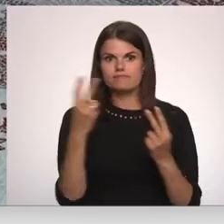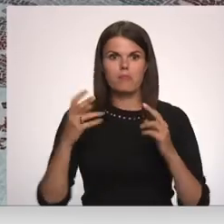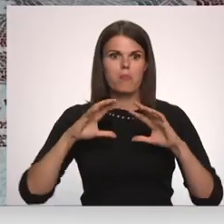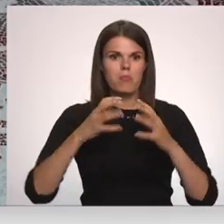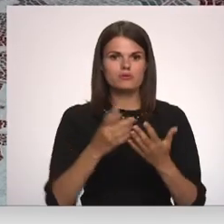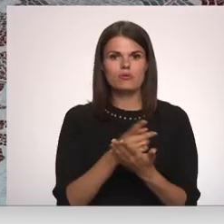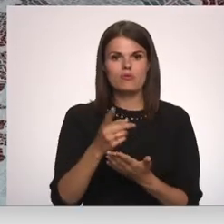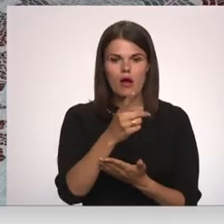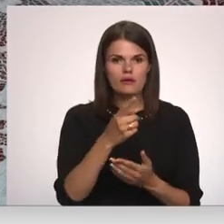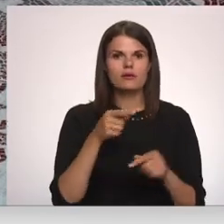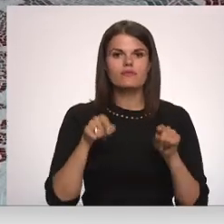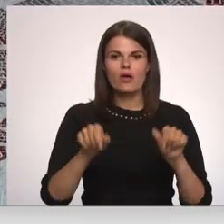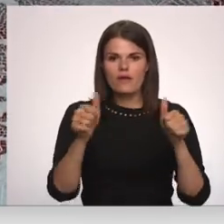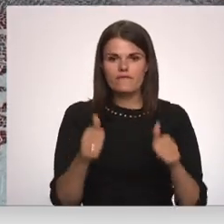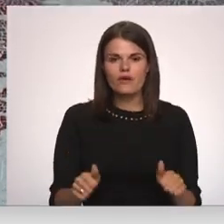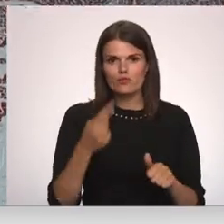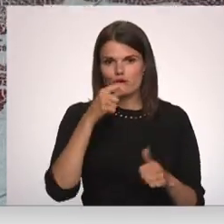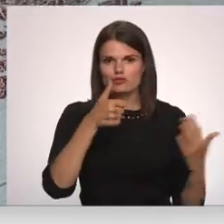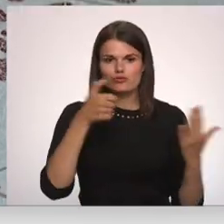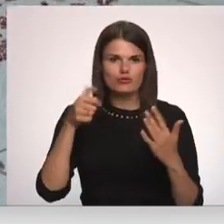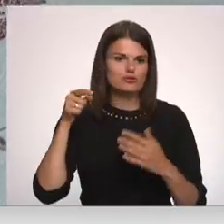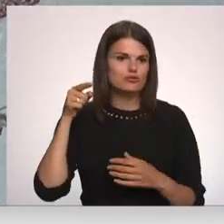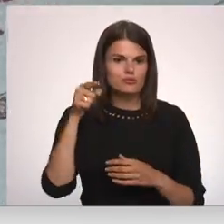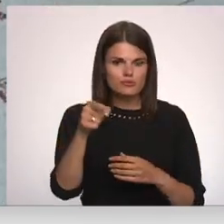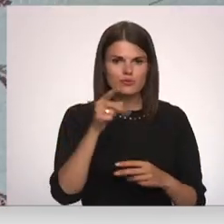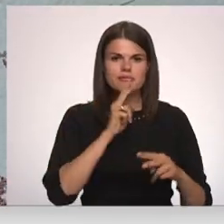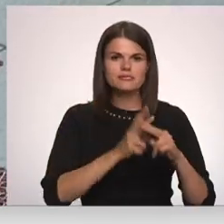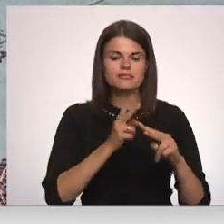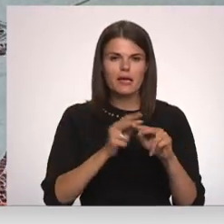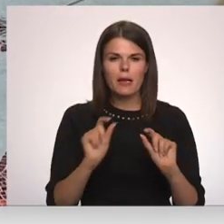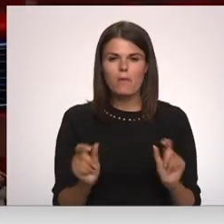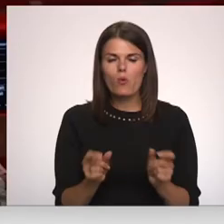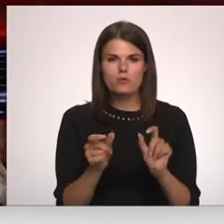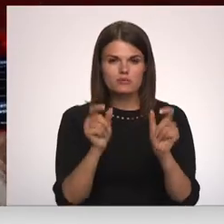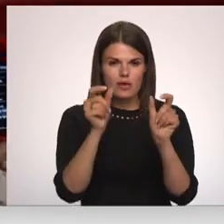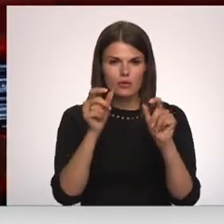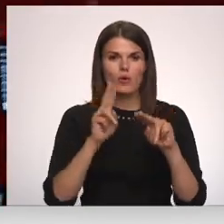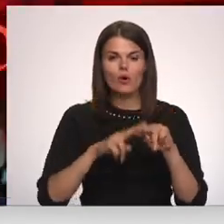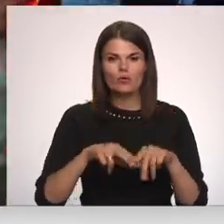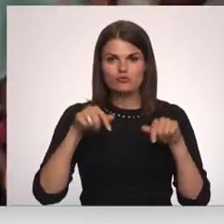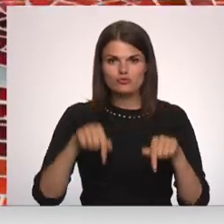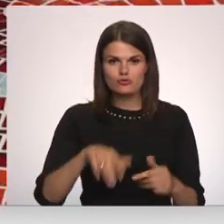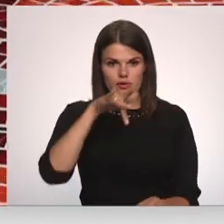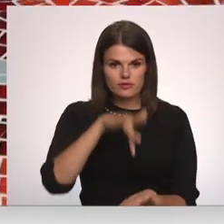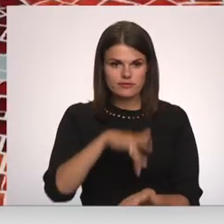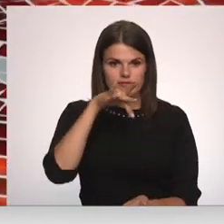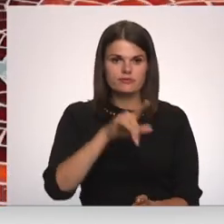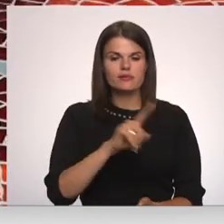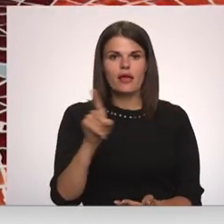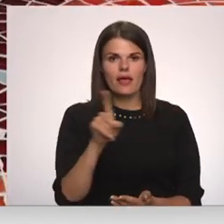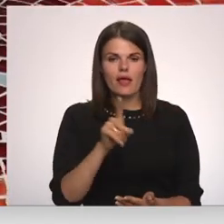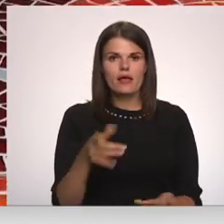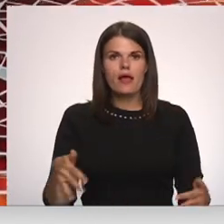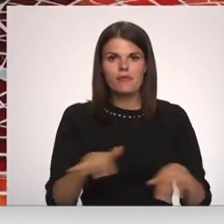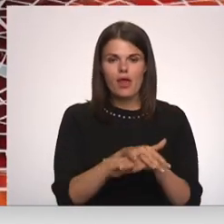pasaules karti. Tā veidota no 600 tūkstošu murāno stikla mozaīkas gabaliņiem. Un šeit pašā centrā ir ierakta kapsula